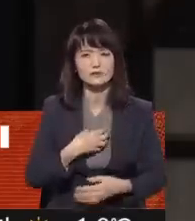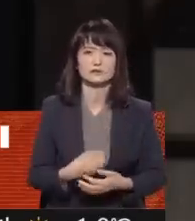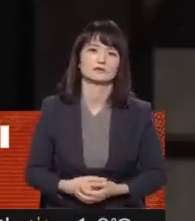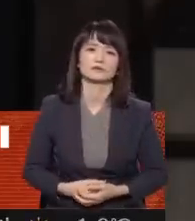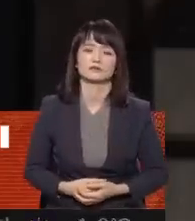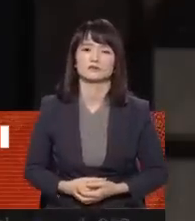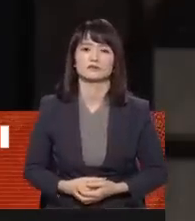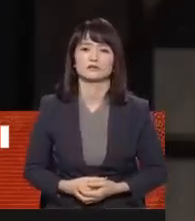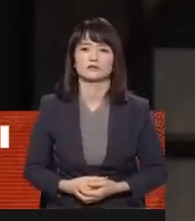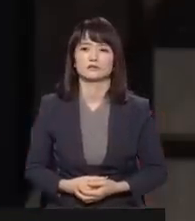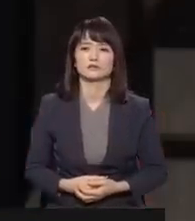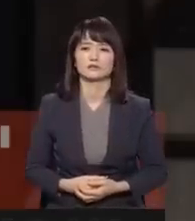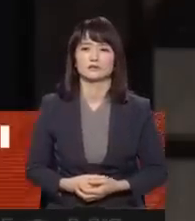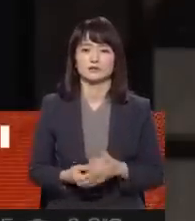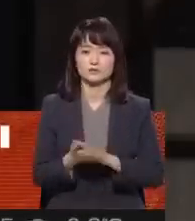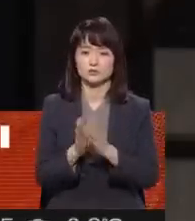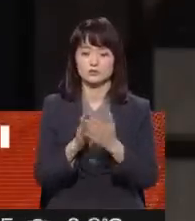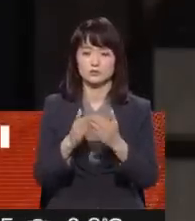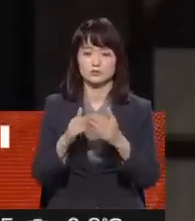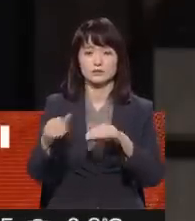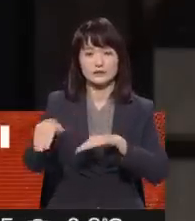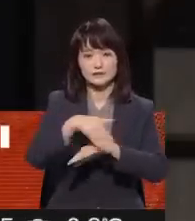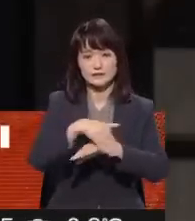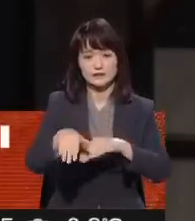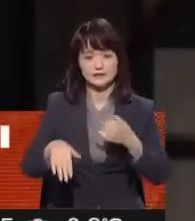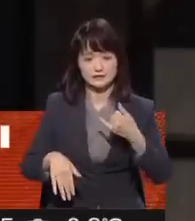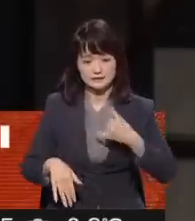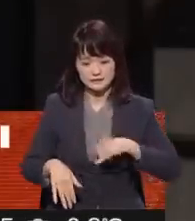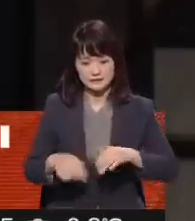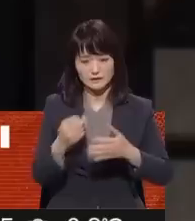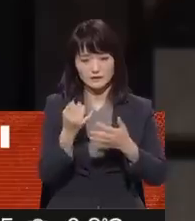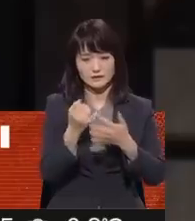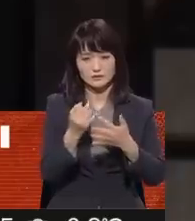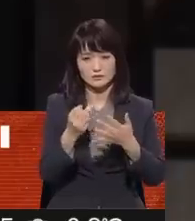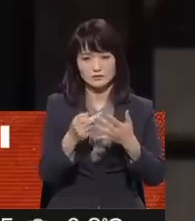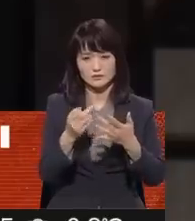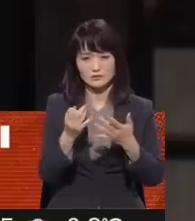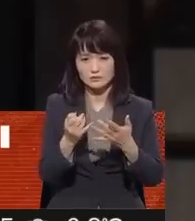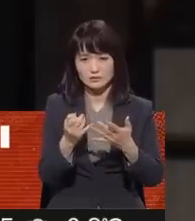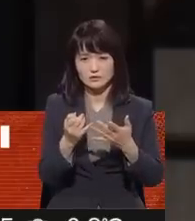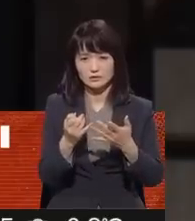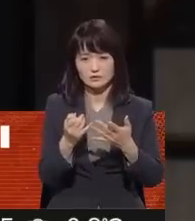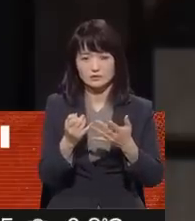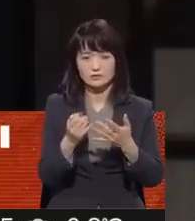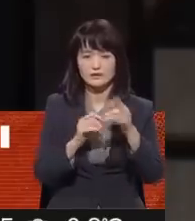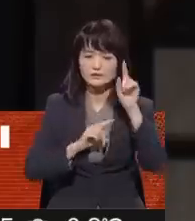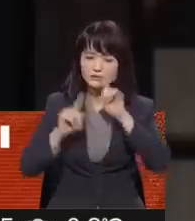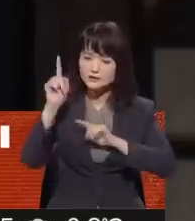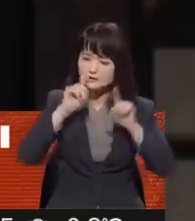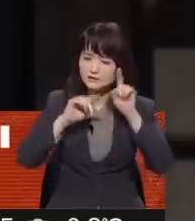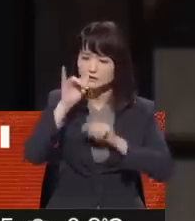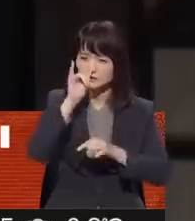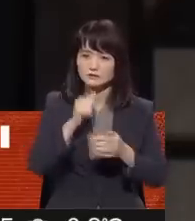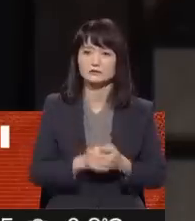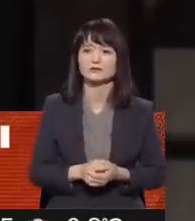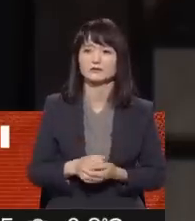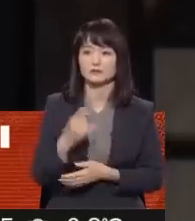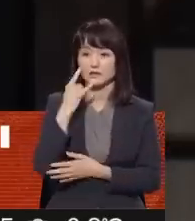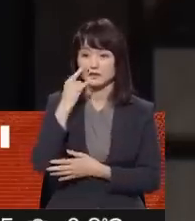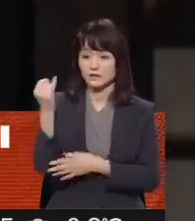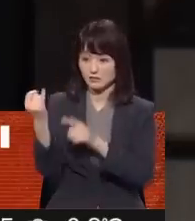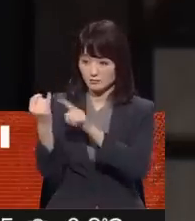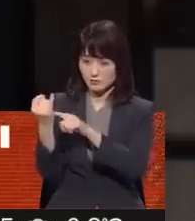아빠가 헤어진다고 또 상처를 받을 것이고이 엄마가 어쩌자고 이렇게 모든 가족은 이렇게 상처를 주나 싶은데 그렇다고이 엄마하고